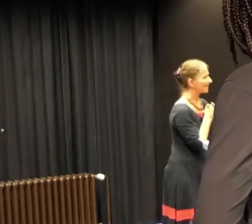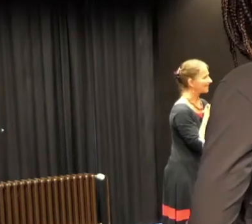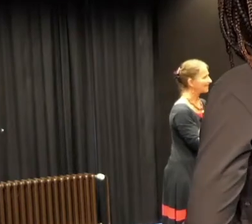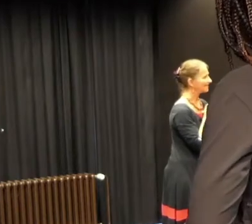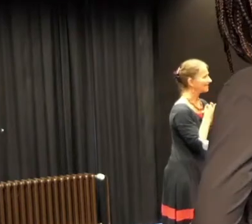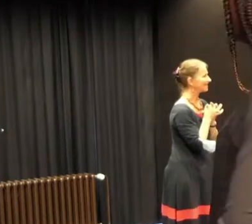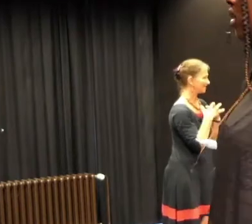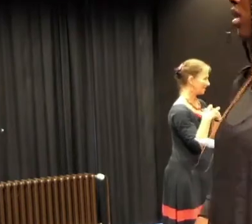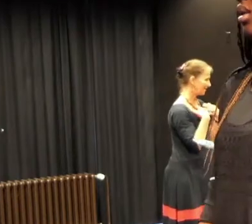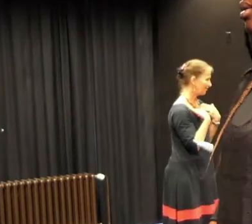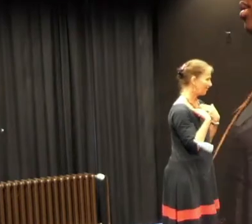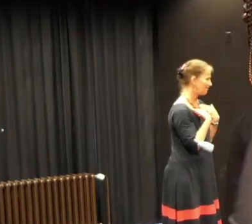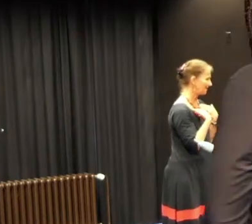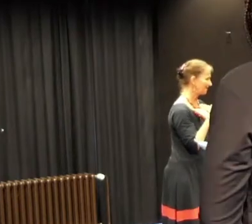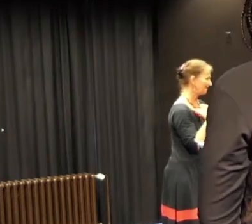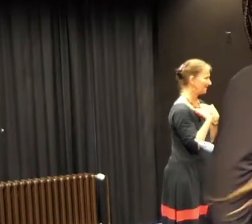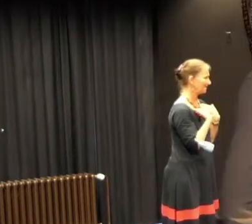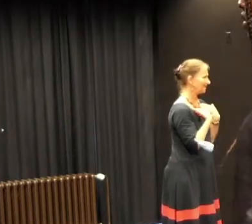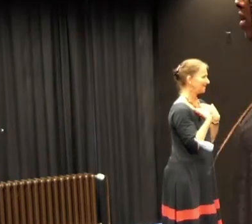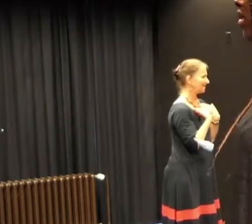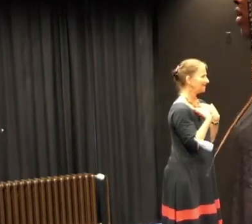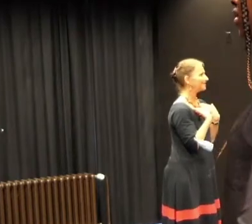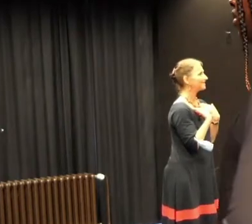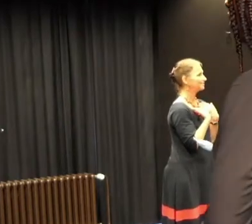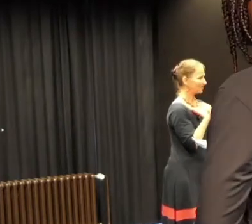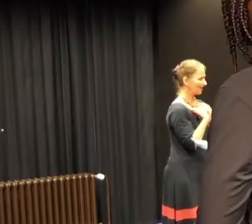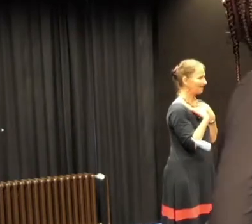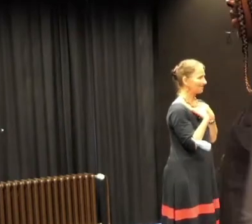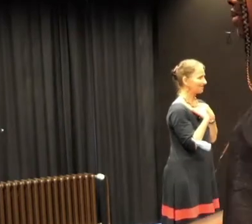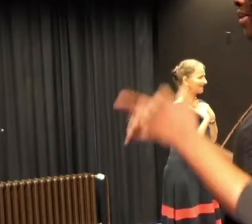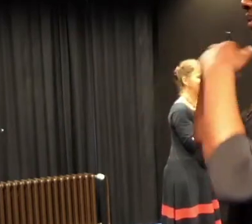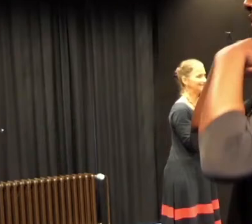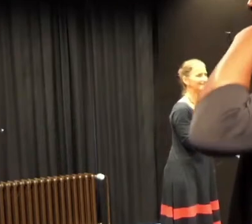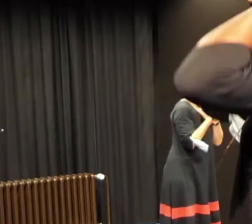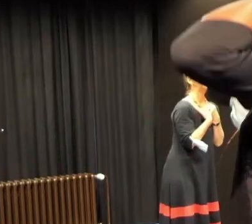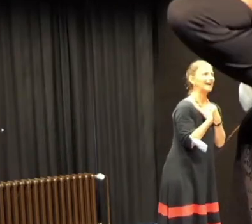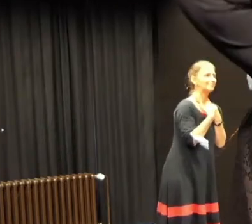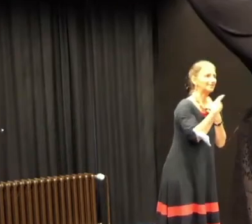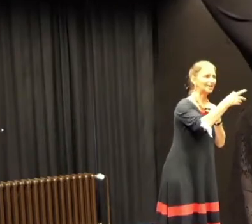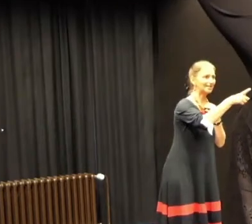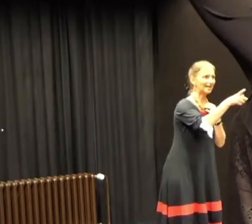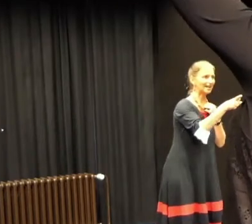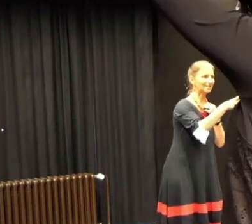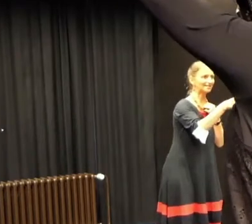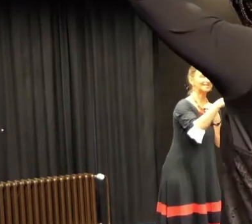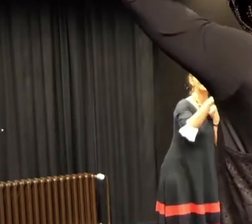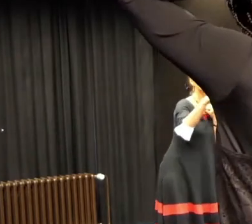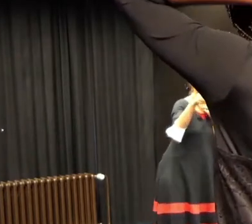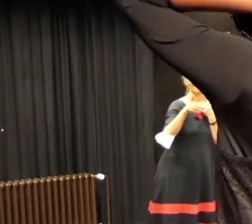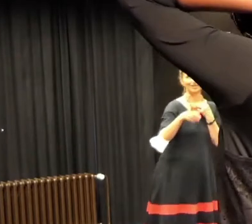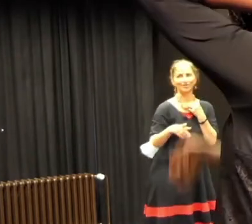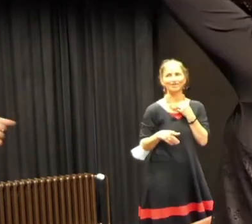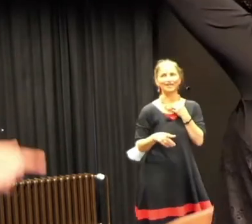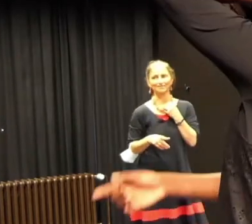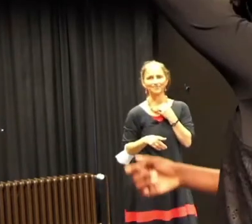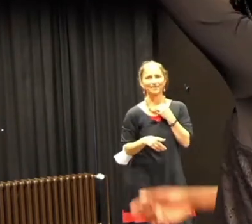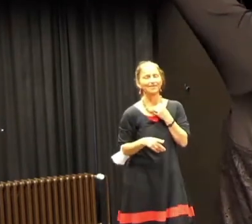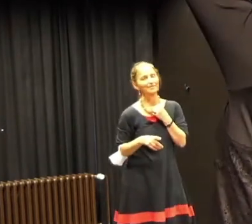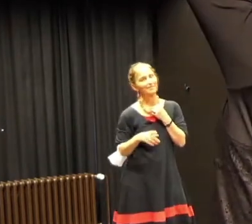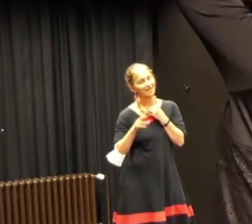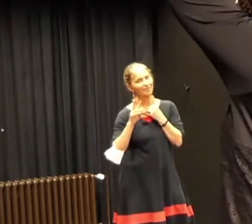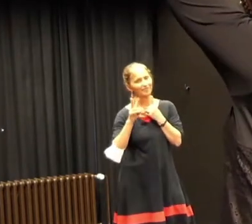Du machst nach? Ja. Soll ich vormachen? Mach, ja. Bist du einverstanden? Ja. Habt ihr euch geeinigt? Ich mache. Ja.